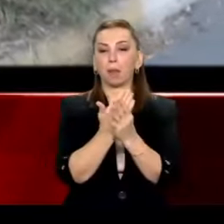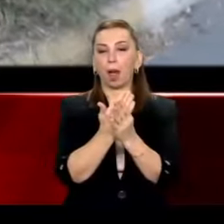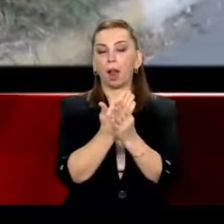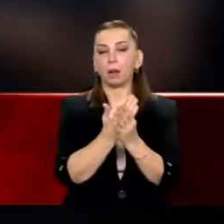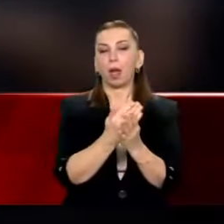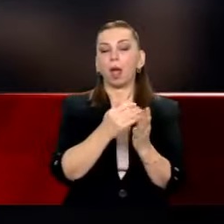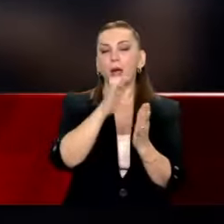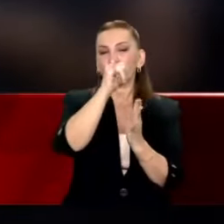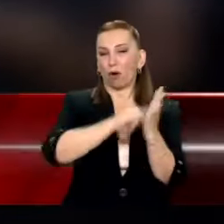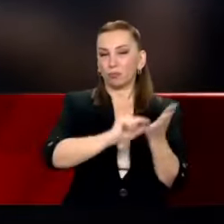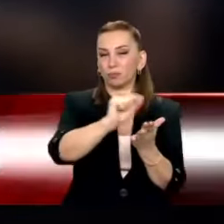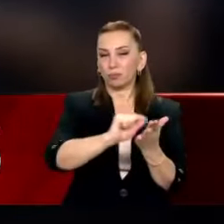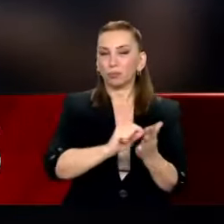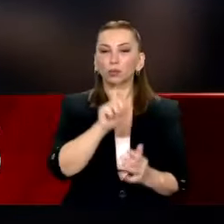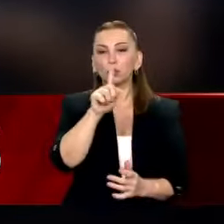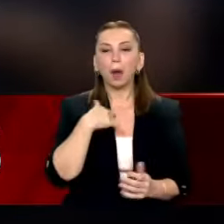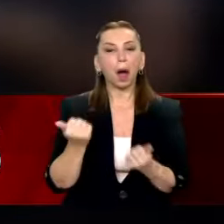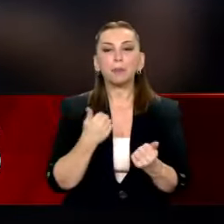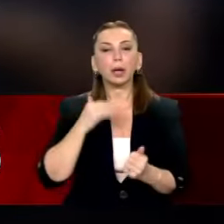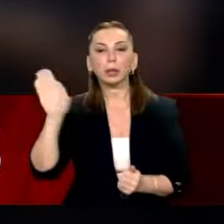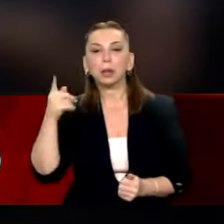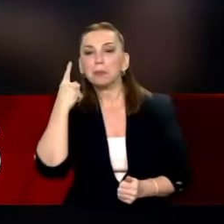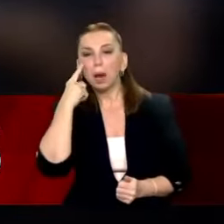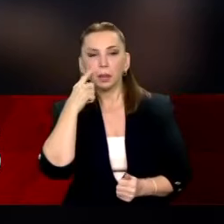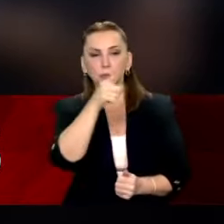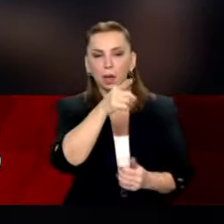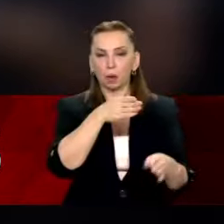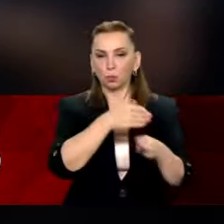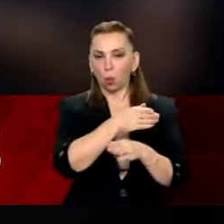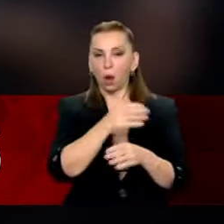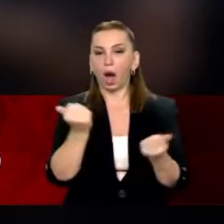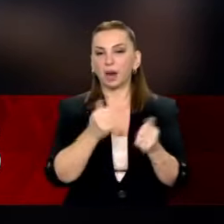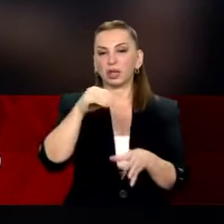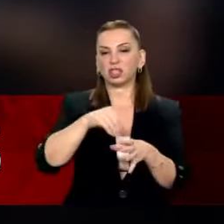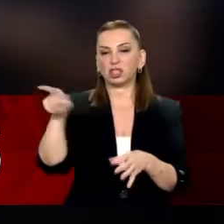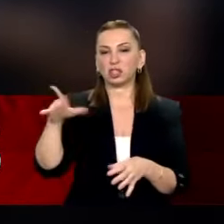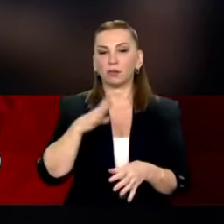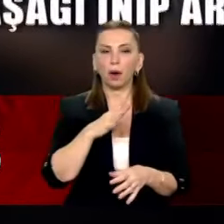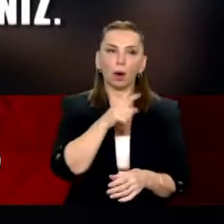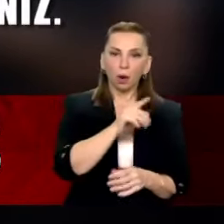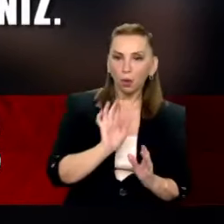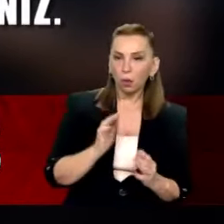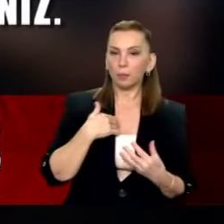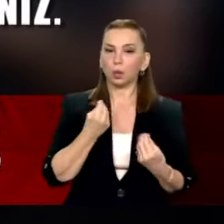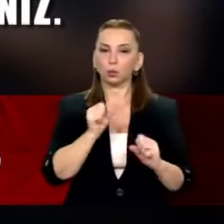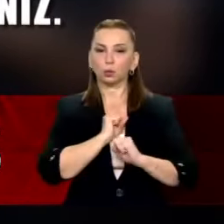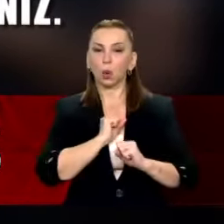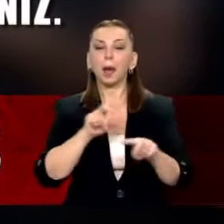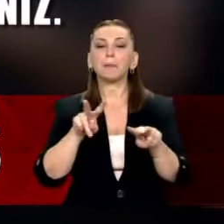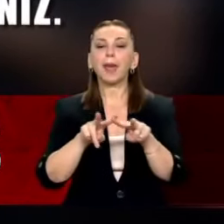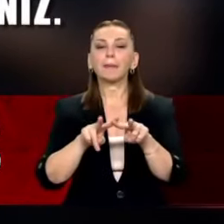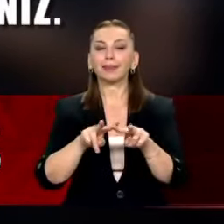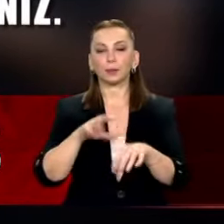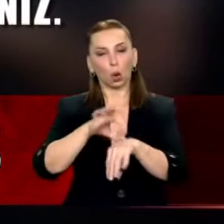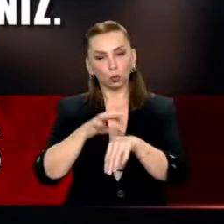dolduruyordu Dur bir aracıma bakayım Sen haklıymışsın Evet araçtı iyi korktum bir an Mehmet hocala gönder tirim